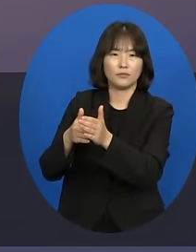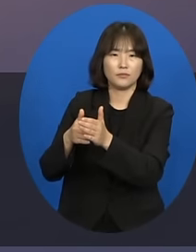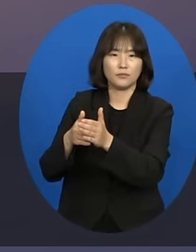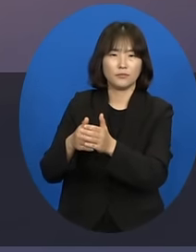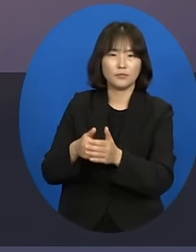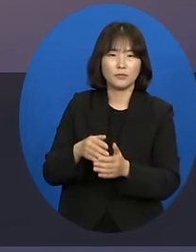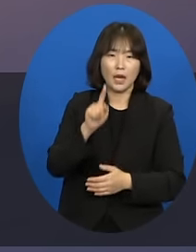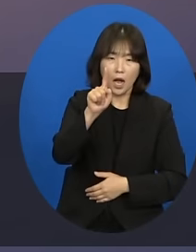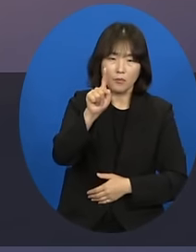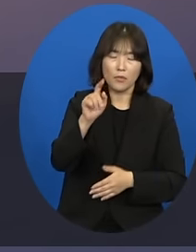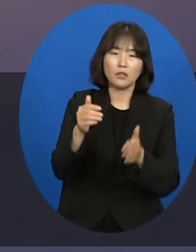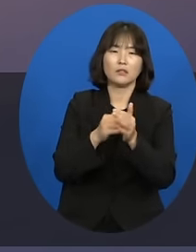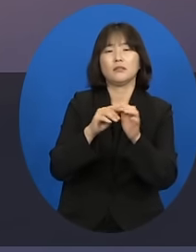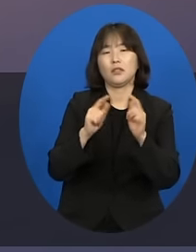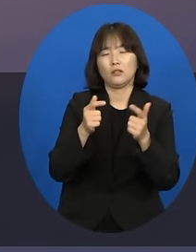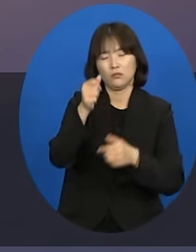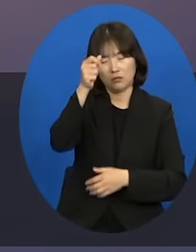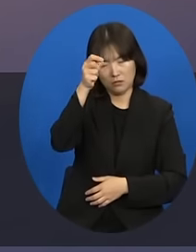아니에요.